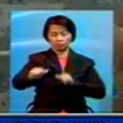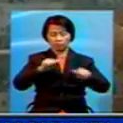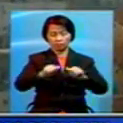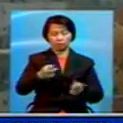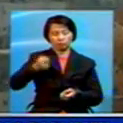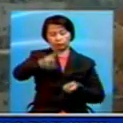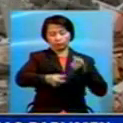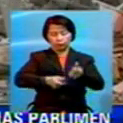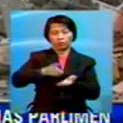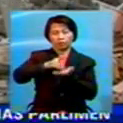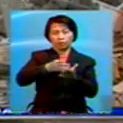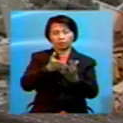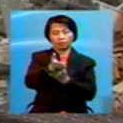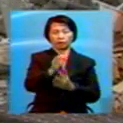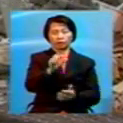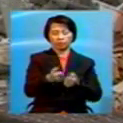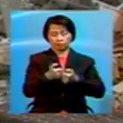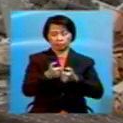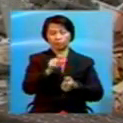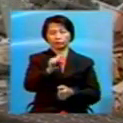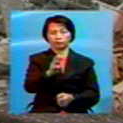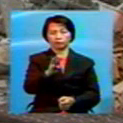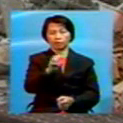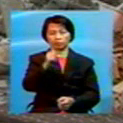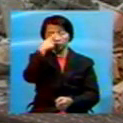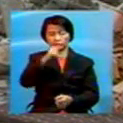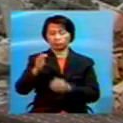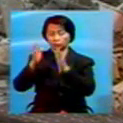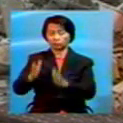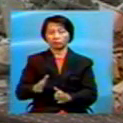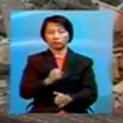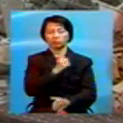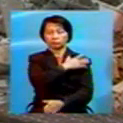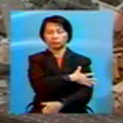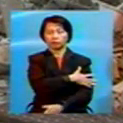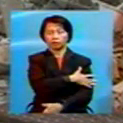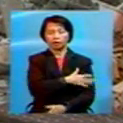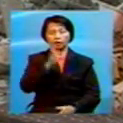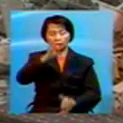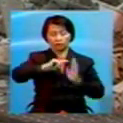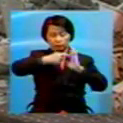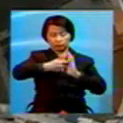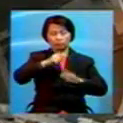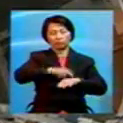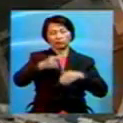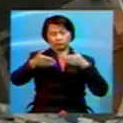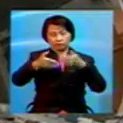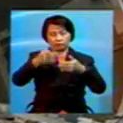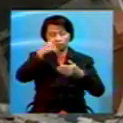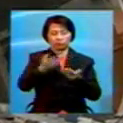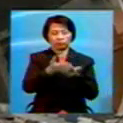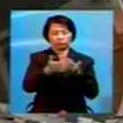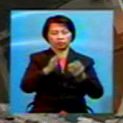sumbangan Derma melalui khidmat pesanan ringkas SMS untuk mangsa kekejaman Israel ia akan dilancar dalam masa terdekat bagi